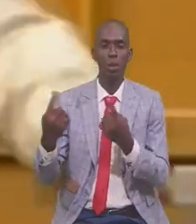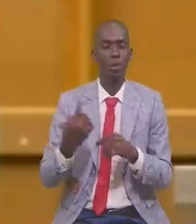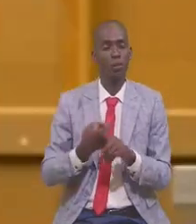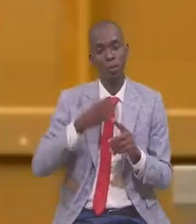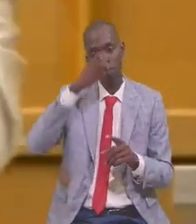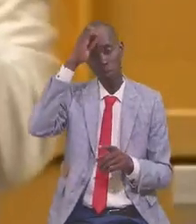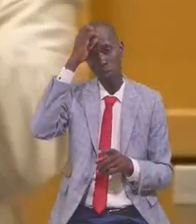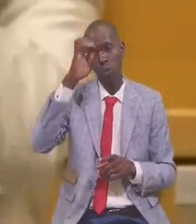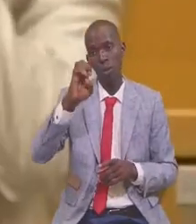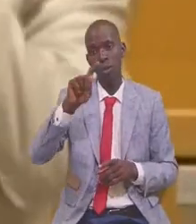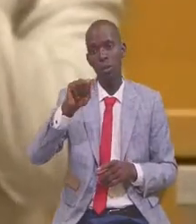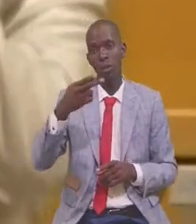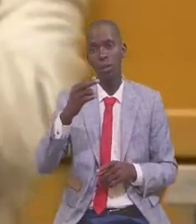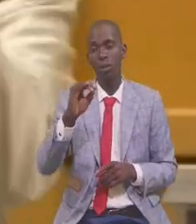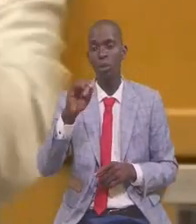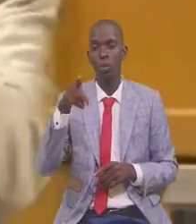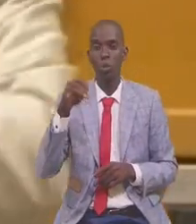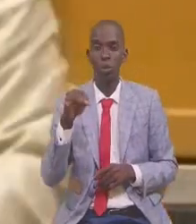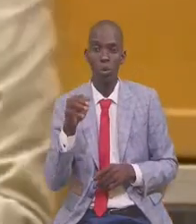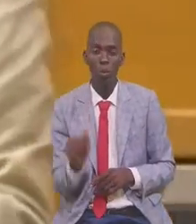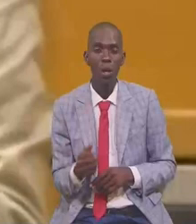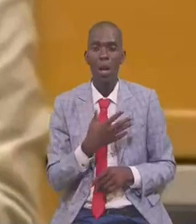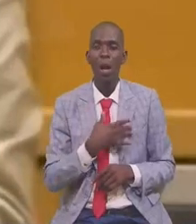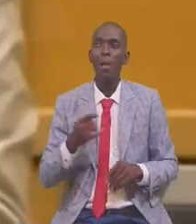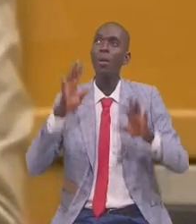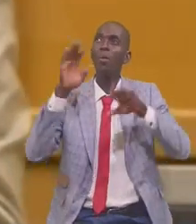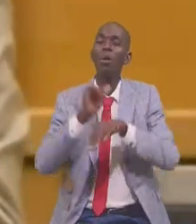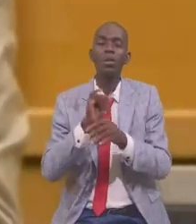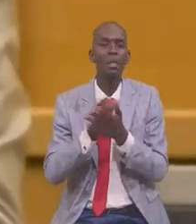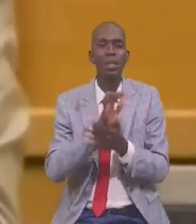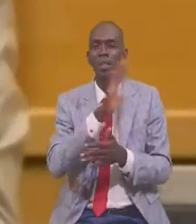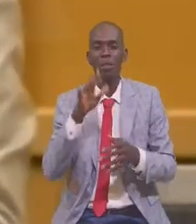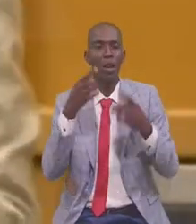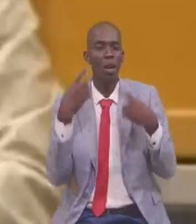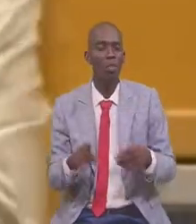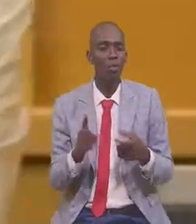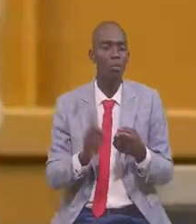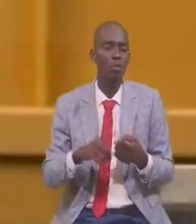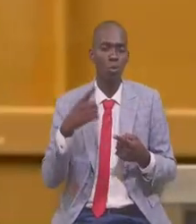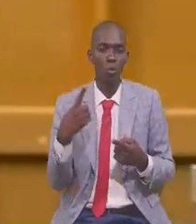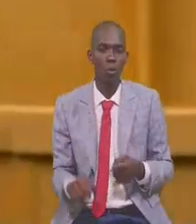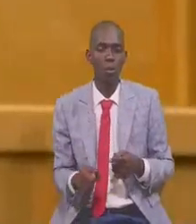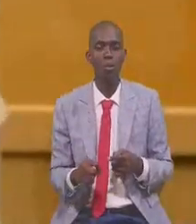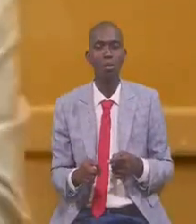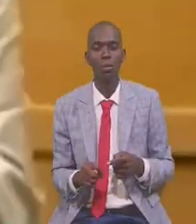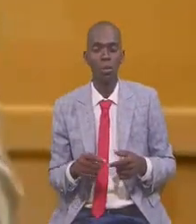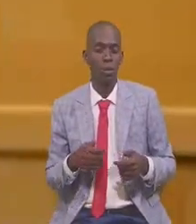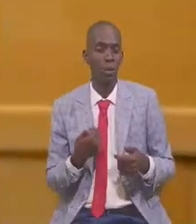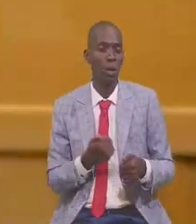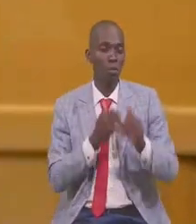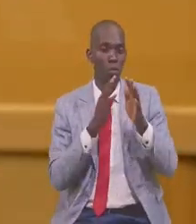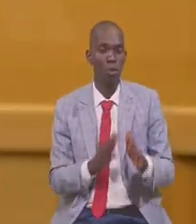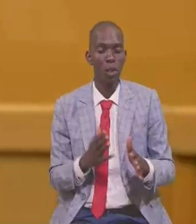8, un miracle n'a jamais eu lieu dans la vie d'un apôtre. Après avoir baptisé